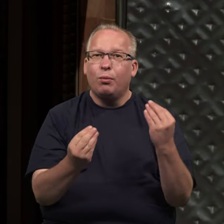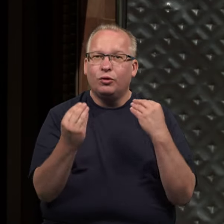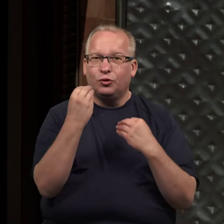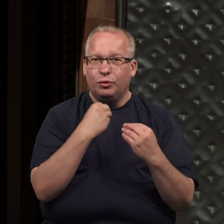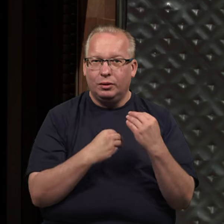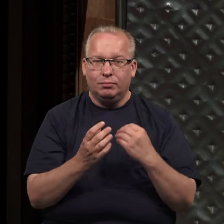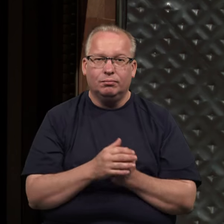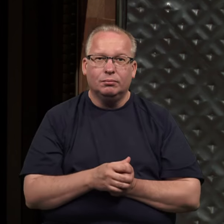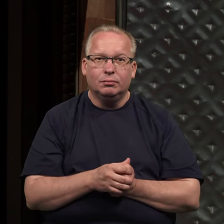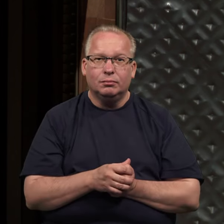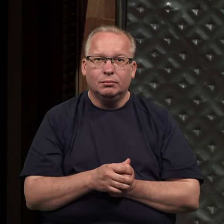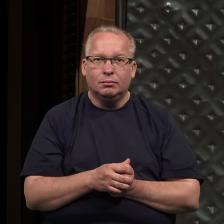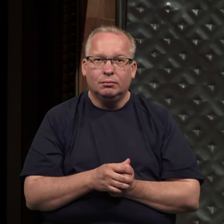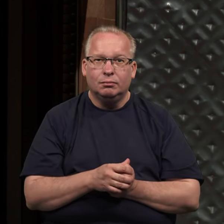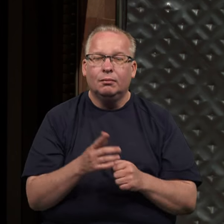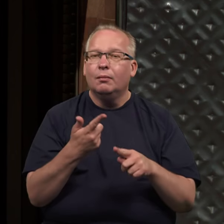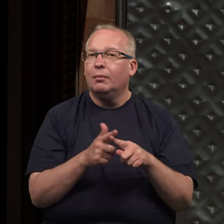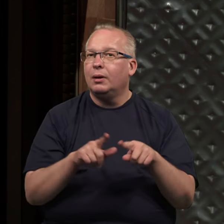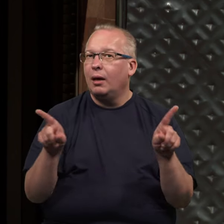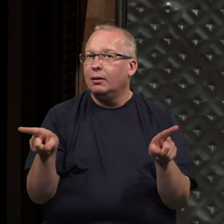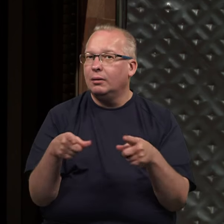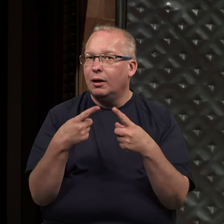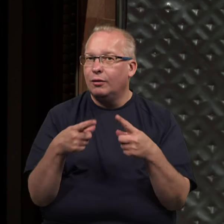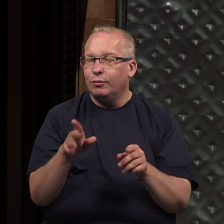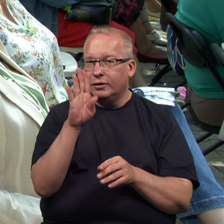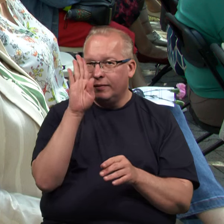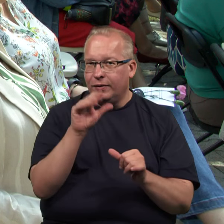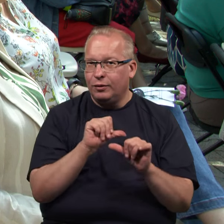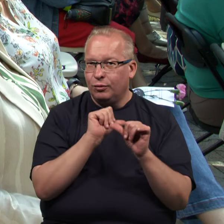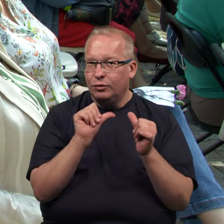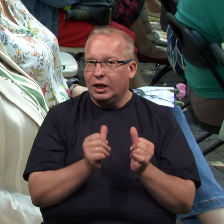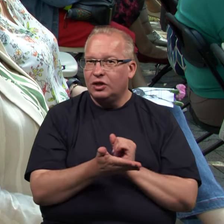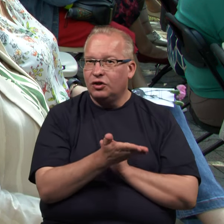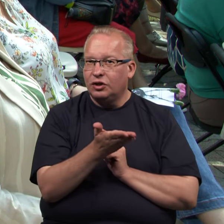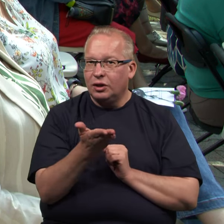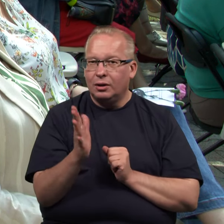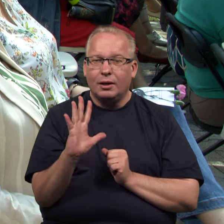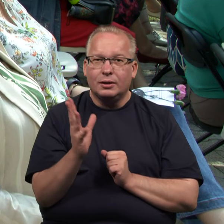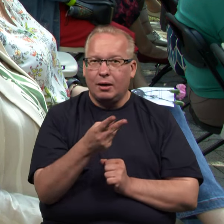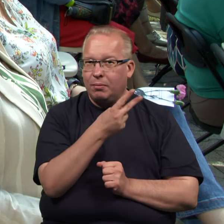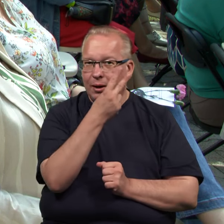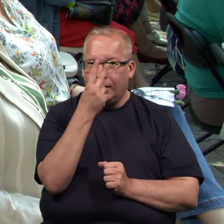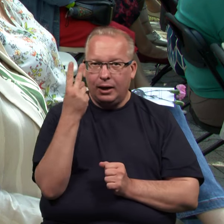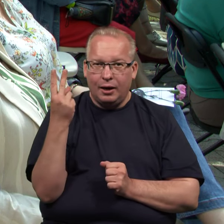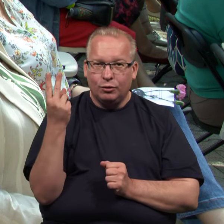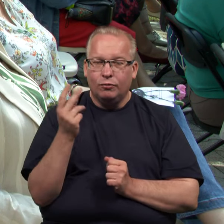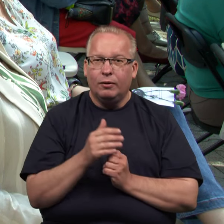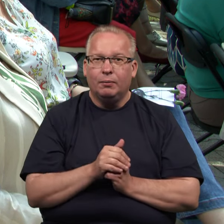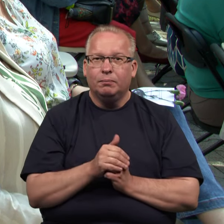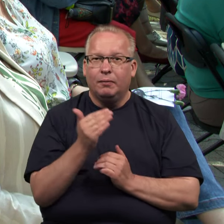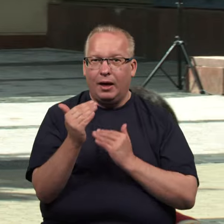įdėsiu, tai dainuos vyrų širdis, kaip per Lietuvą